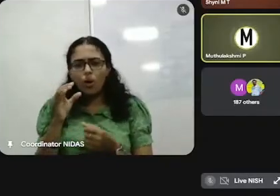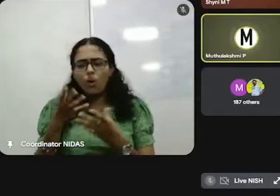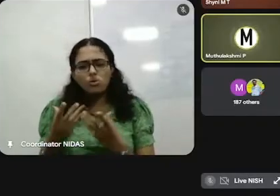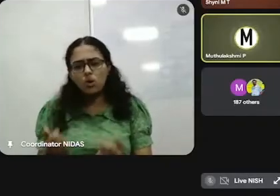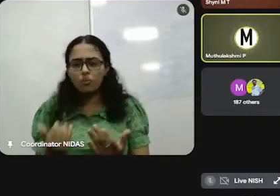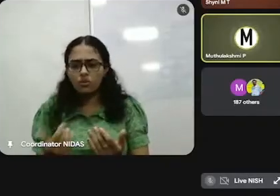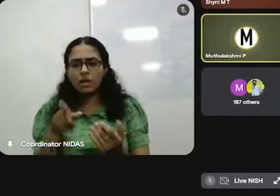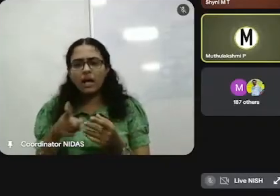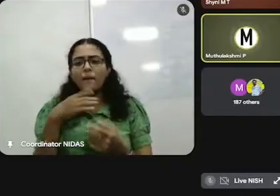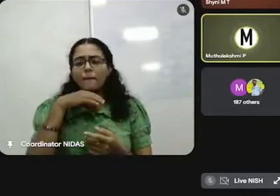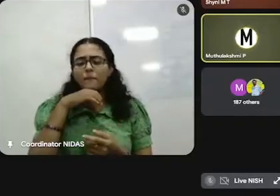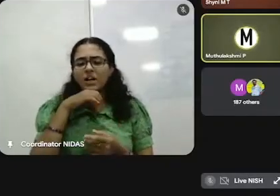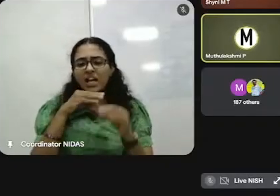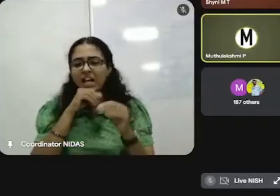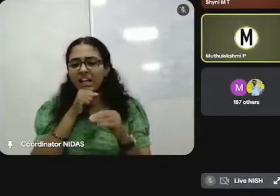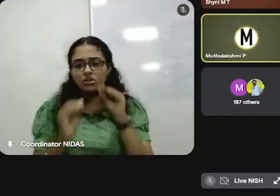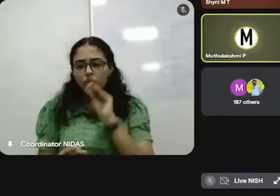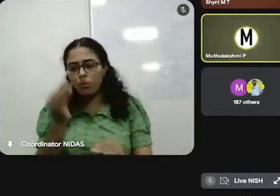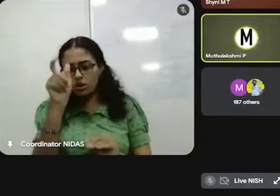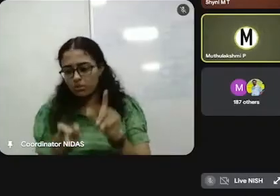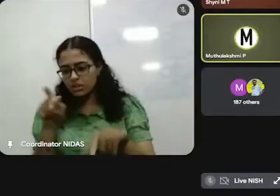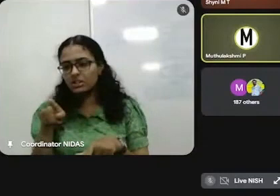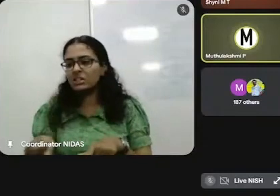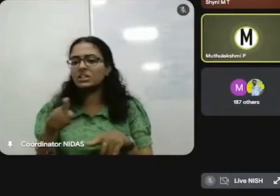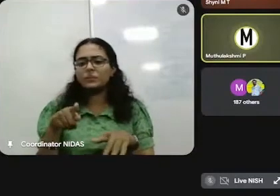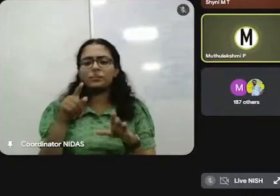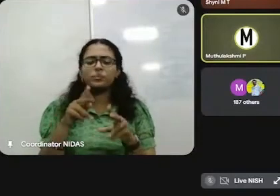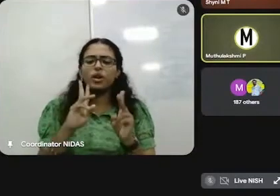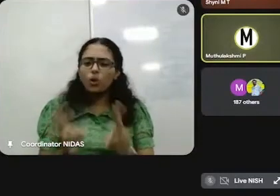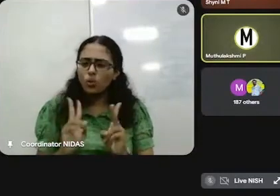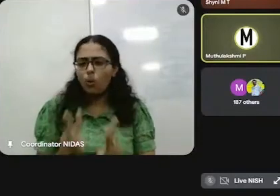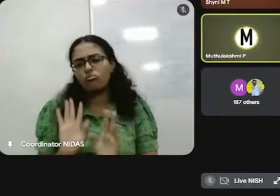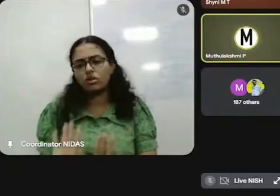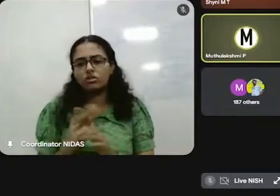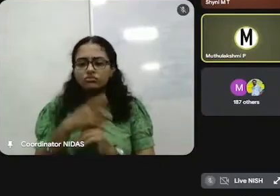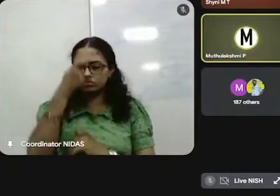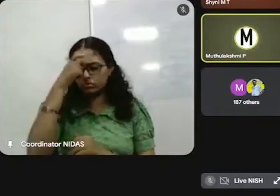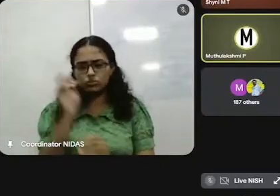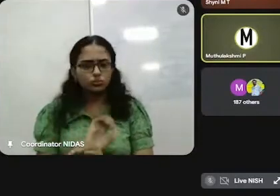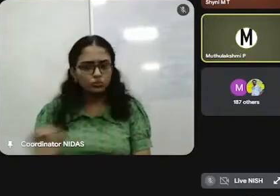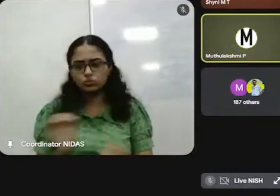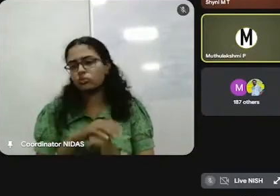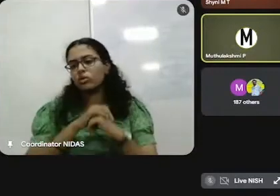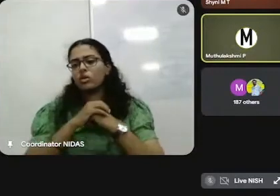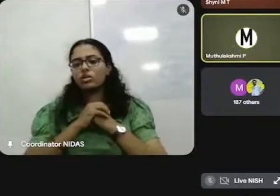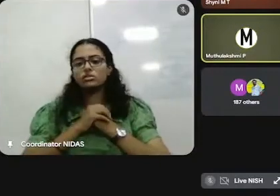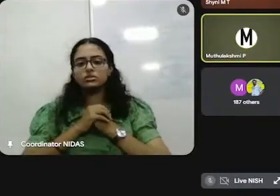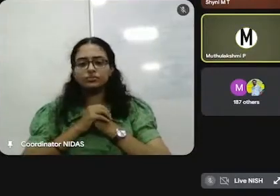the elderly persons la undengil it is the chances and percentage of residual paralysis is bit high.